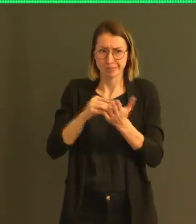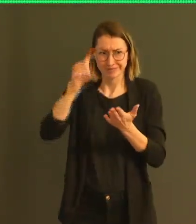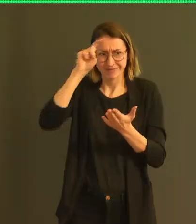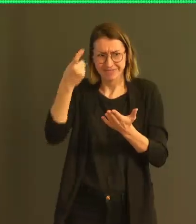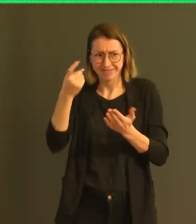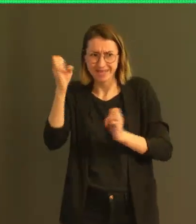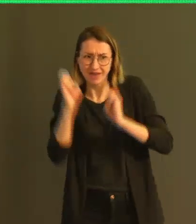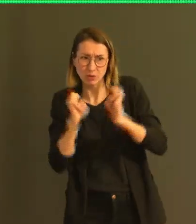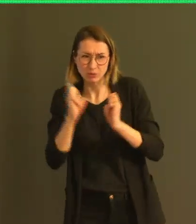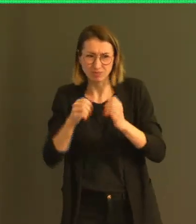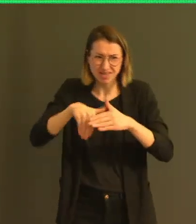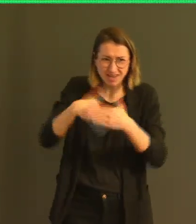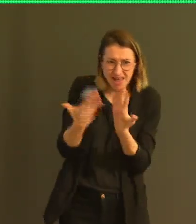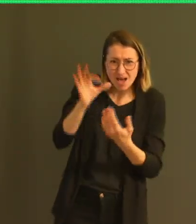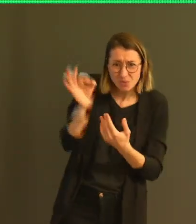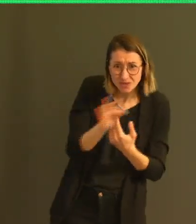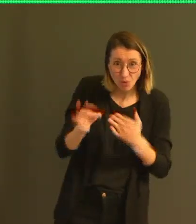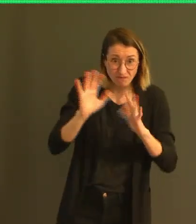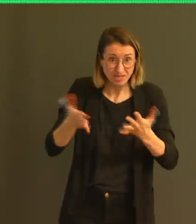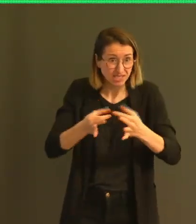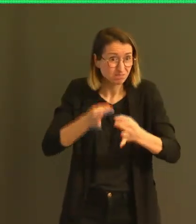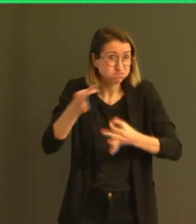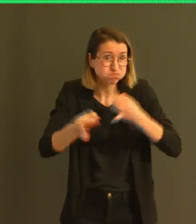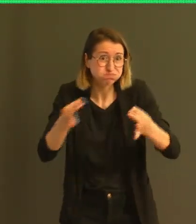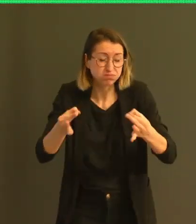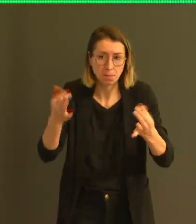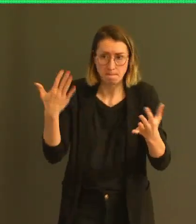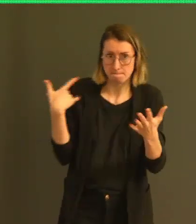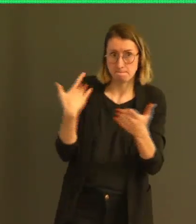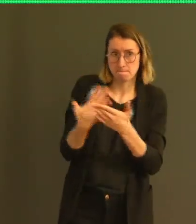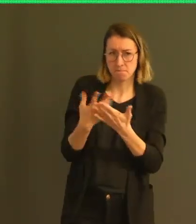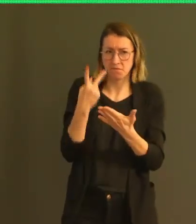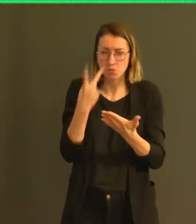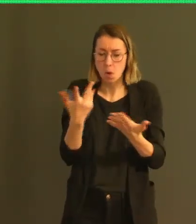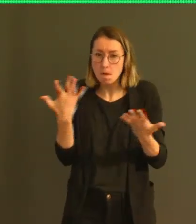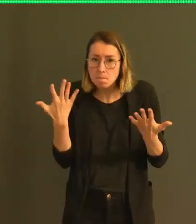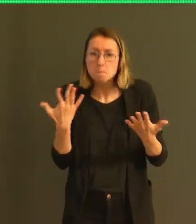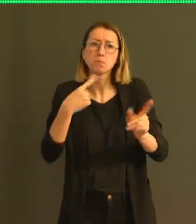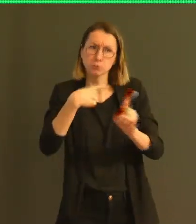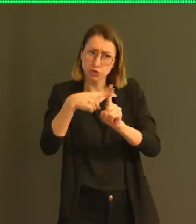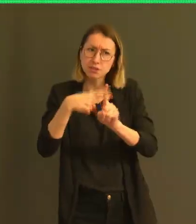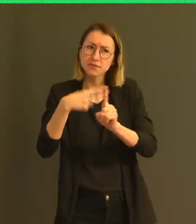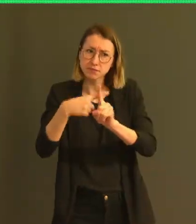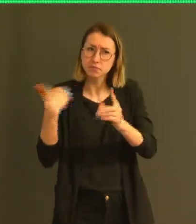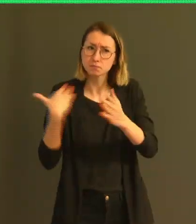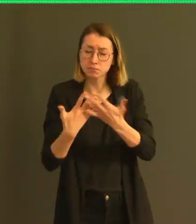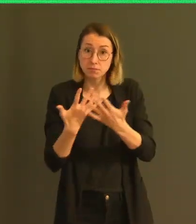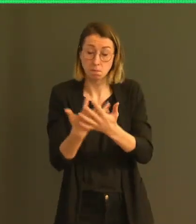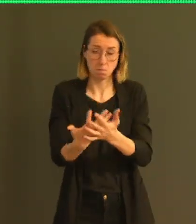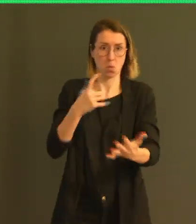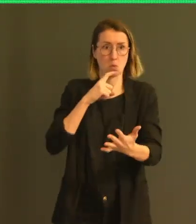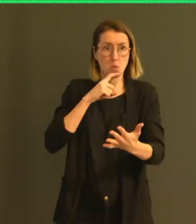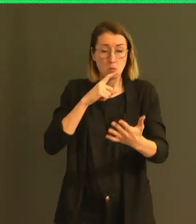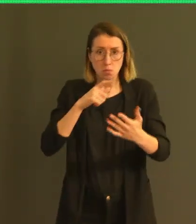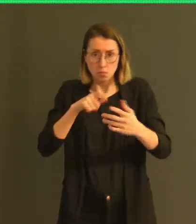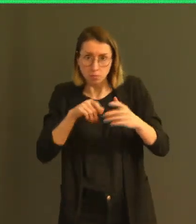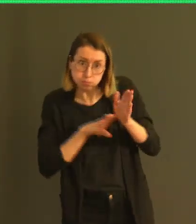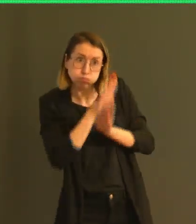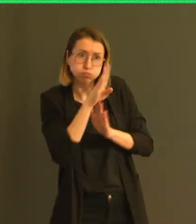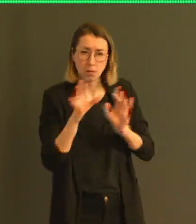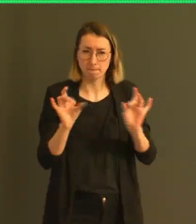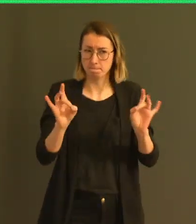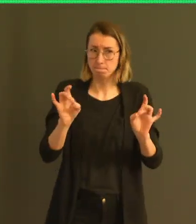ces derniers jours ce week-end ton n'a rien noté de spécial mais c'est au cours de la semaine et des dix jours qui viennent qu'on aura la pleine évaluation